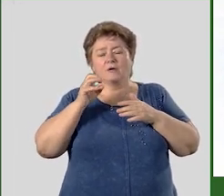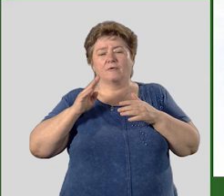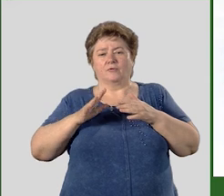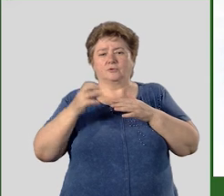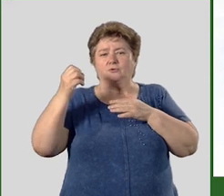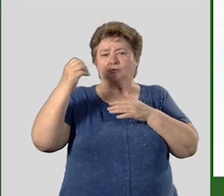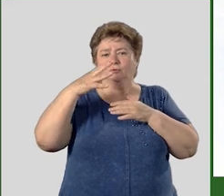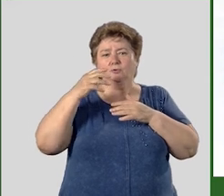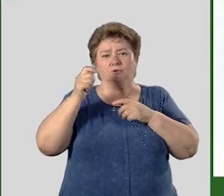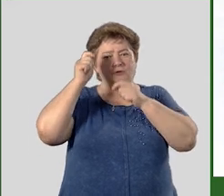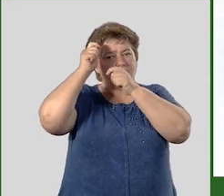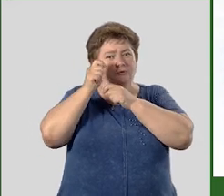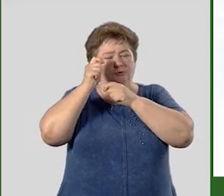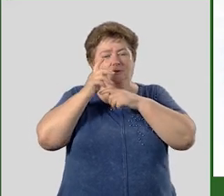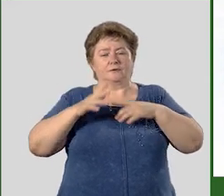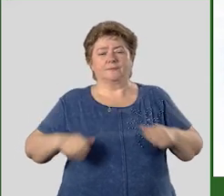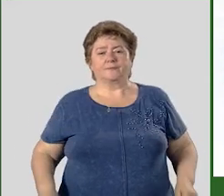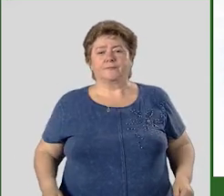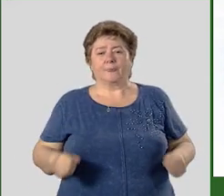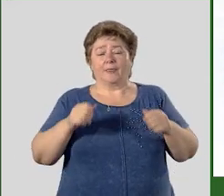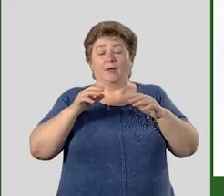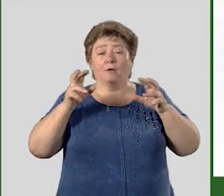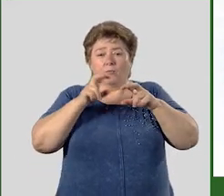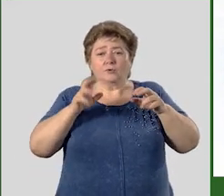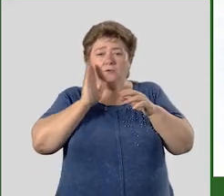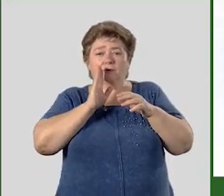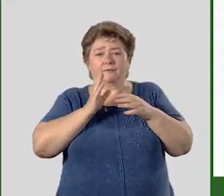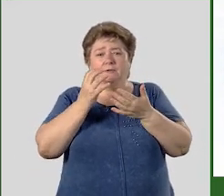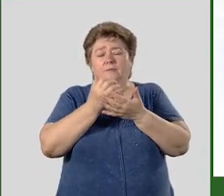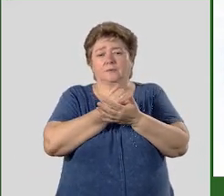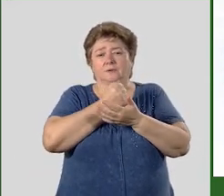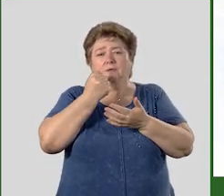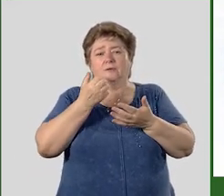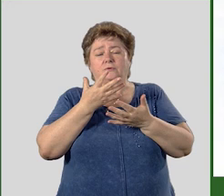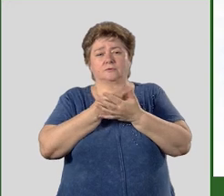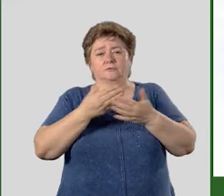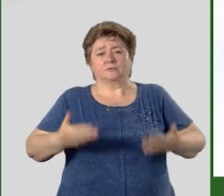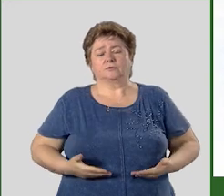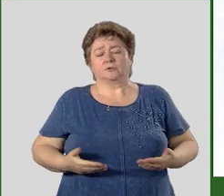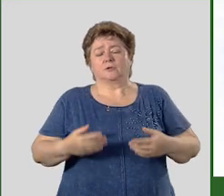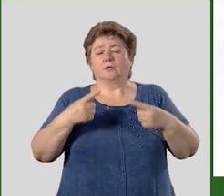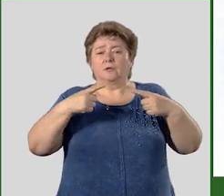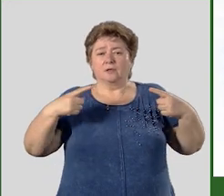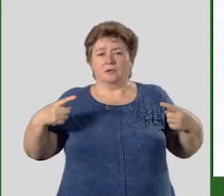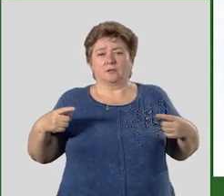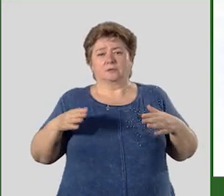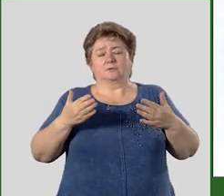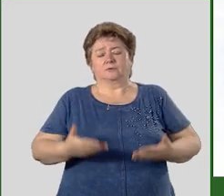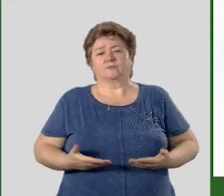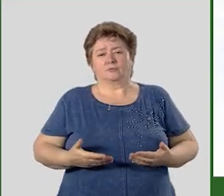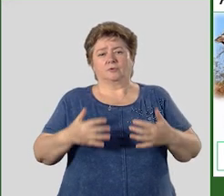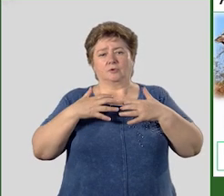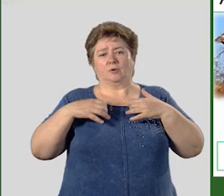в солнечный зонтик. Поиски воды определяют образ жизни многих обитателей